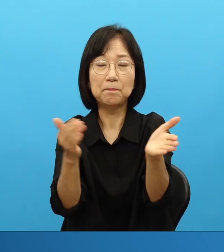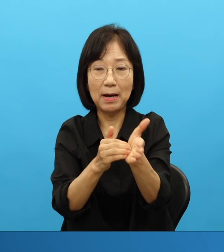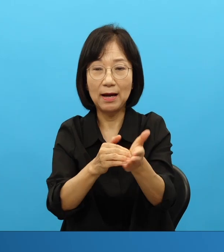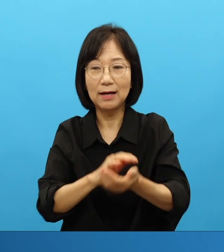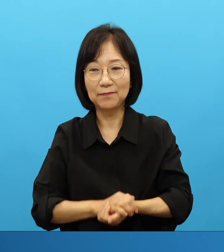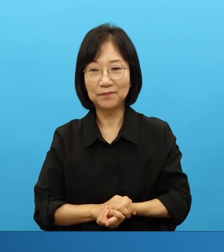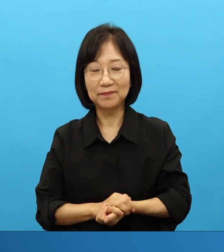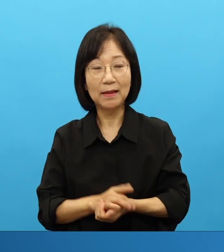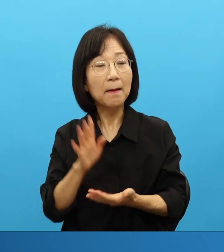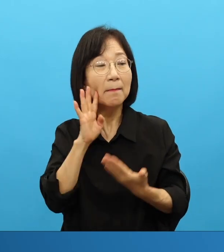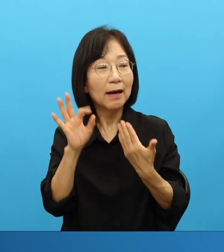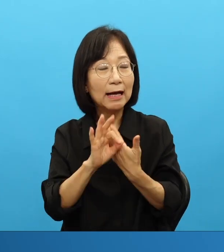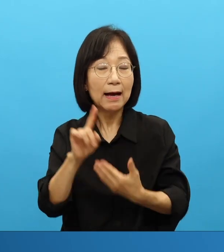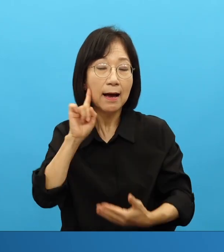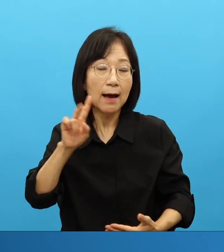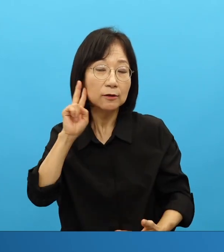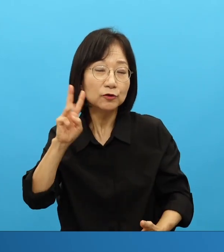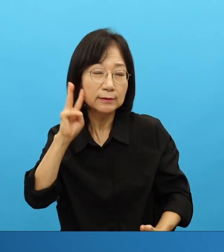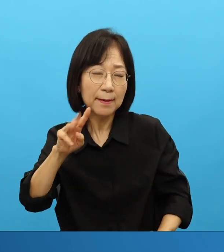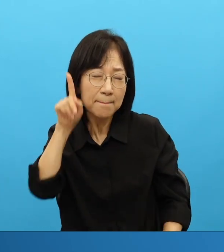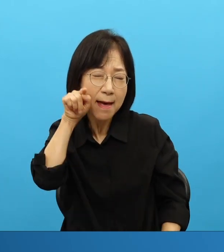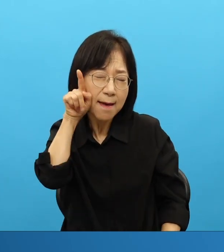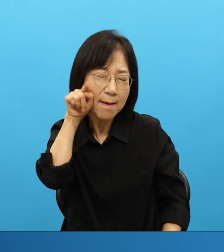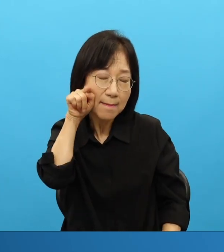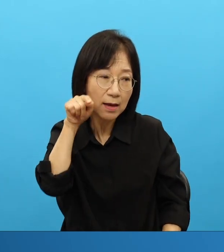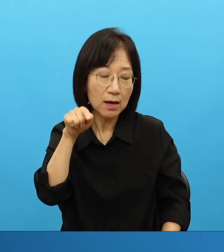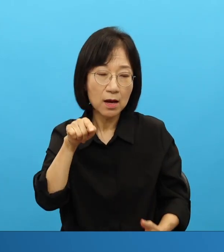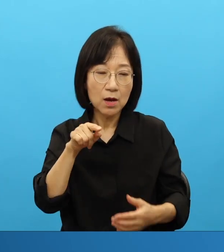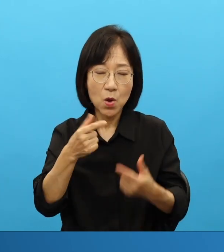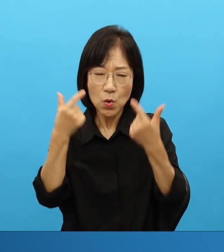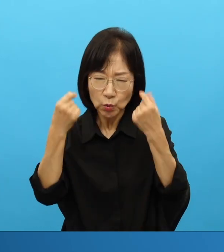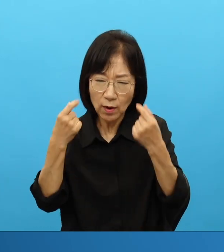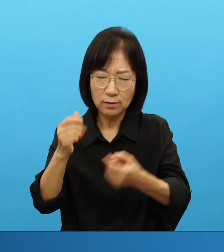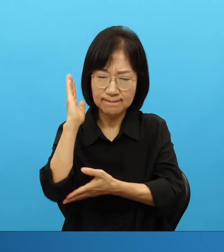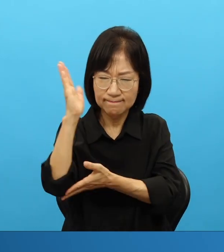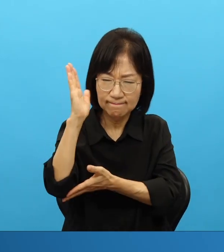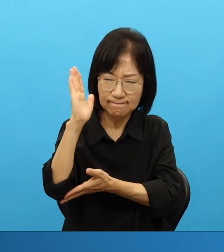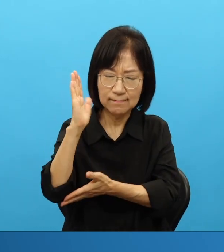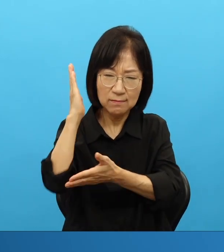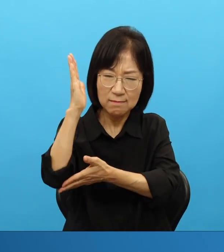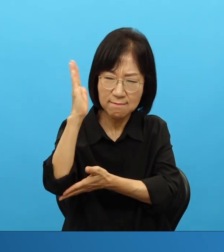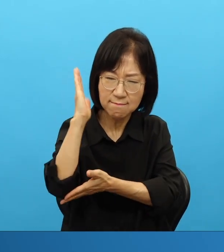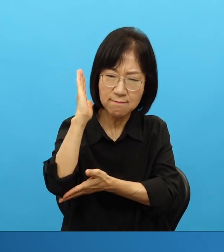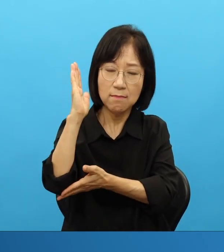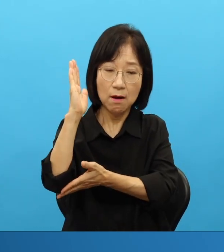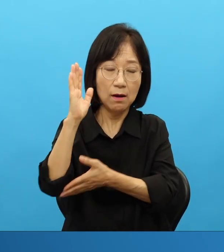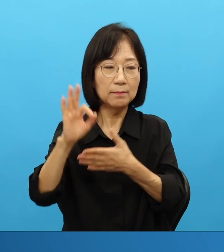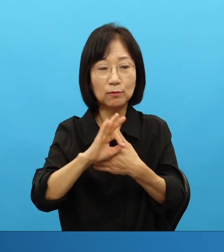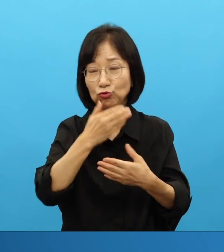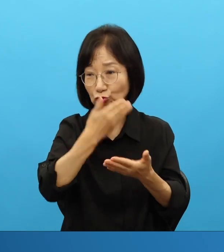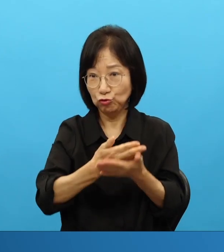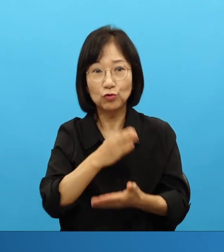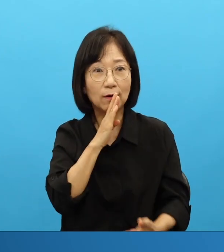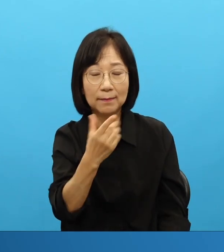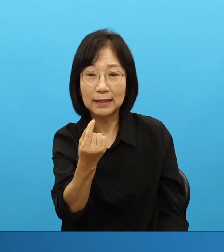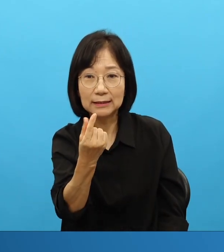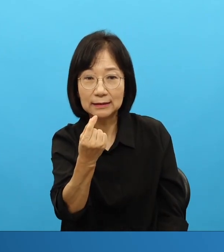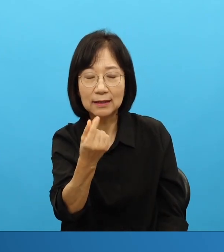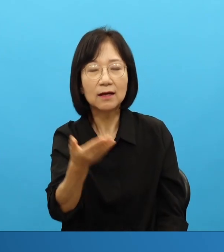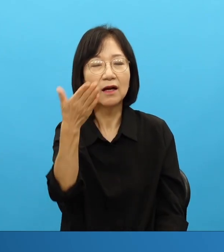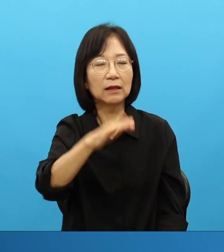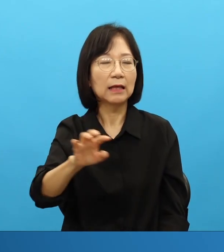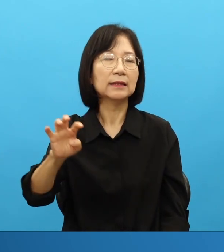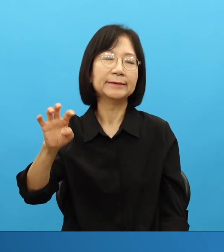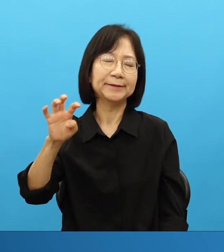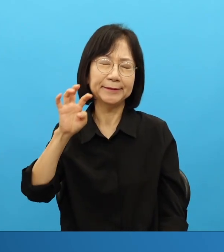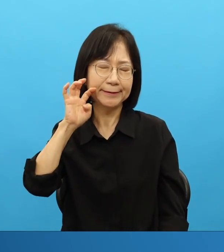거잖아요. 40일을. And even if he were to take 3 days' time to explain this, it would be a very grave and important matter. But he spoke of this for 40 days. 자,